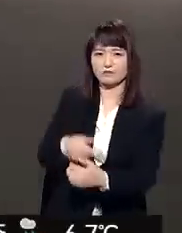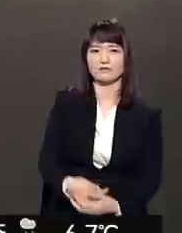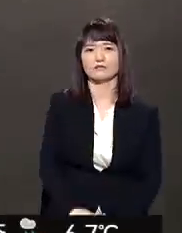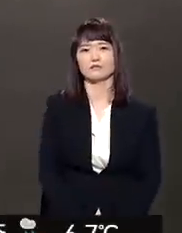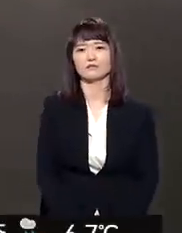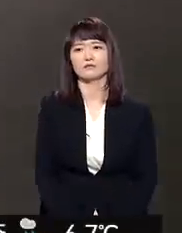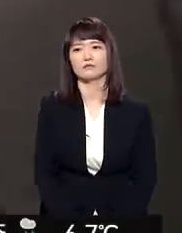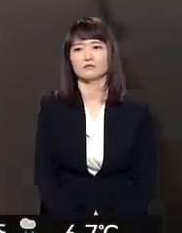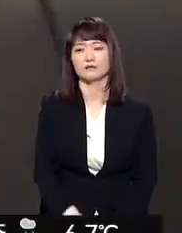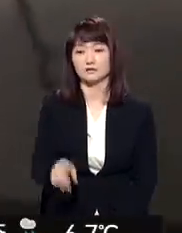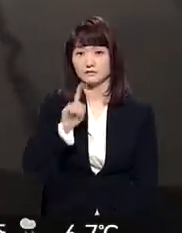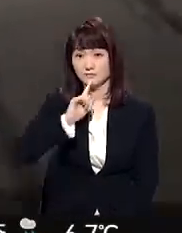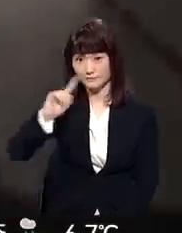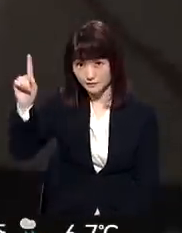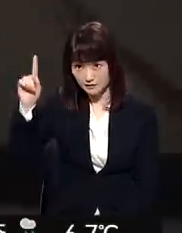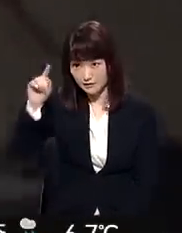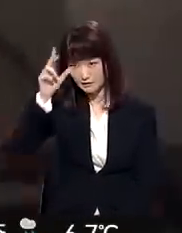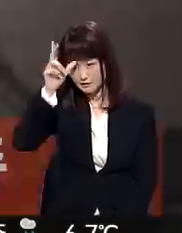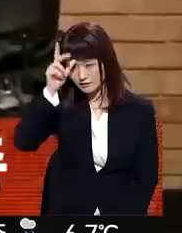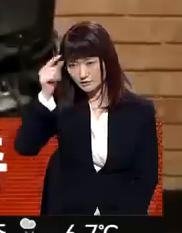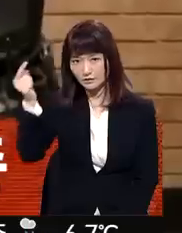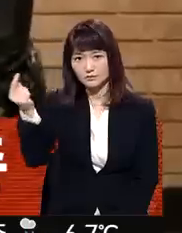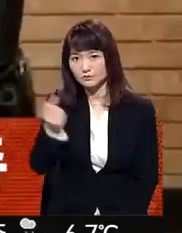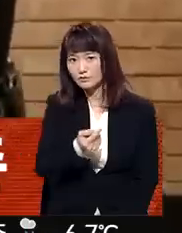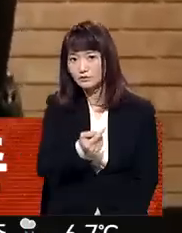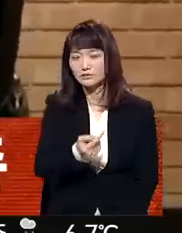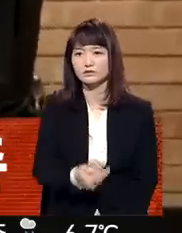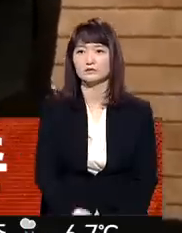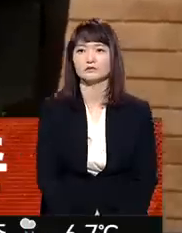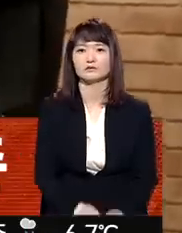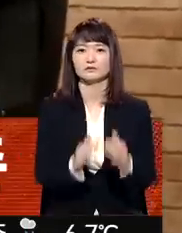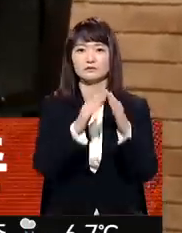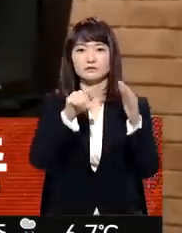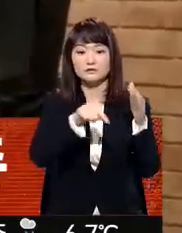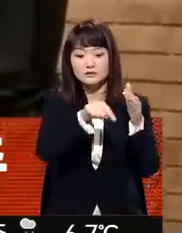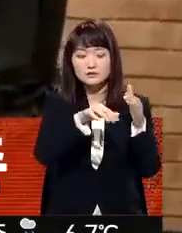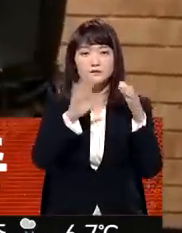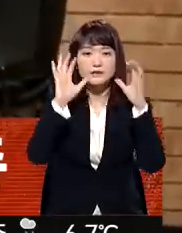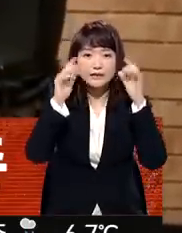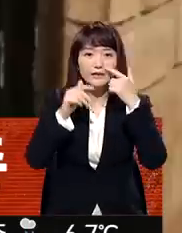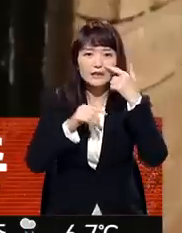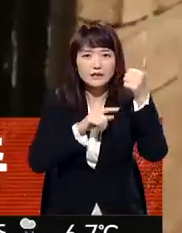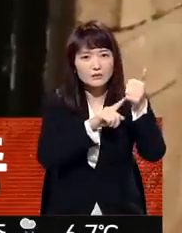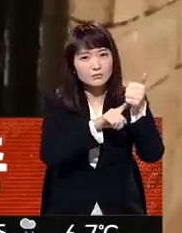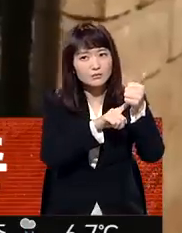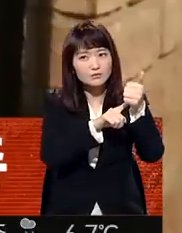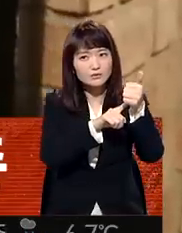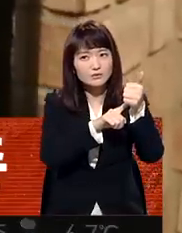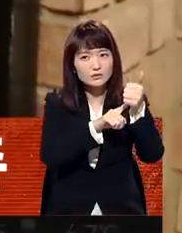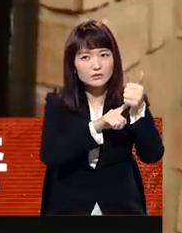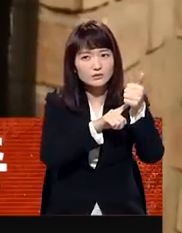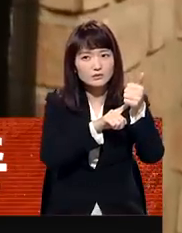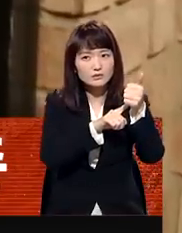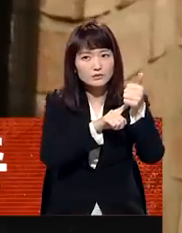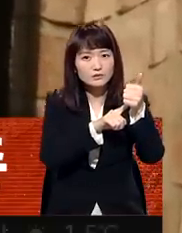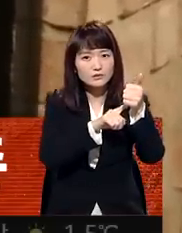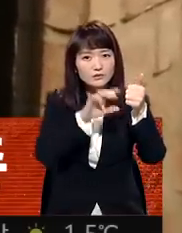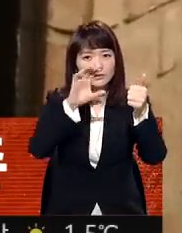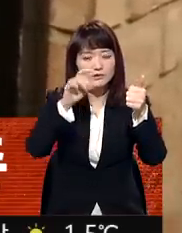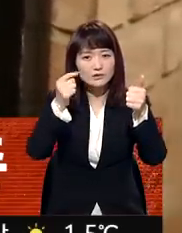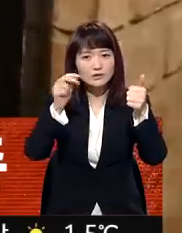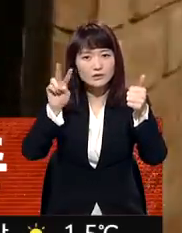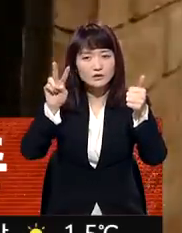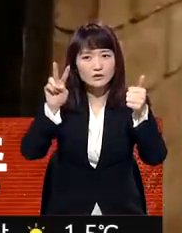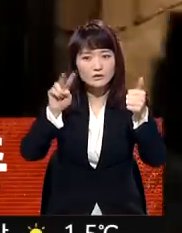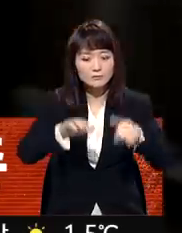네 신고를 받고 경찰이 곧바로 출동을 했습니다 집안에는 아이 아빠로 보이는 남성과 ccbtv 영상 속